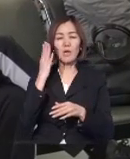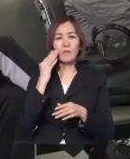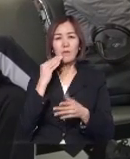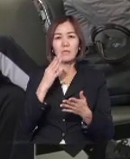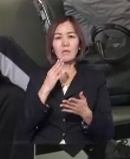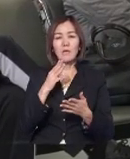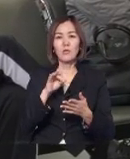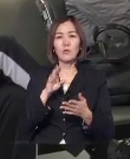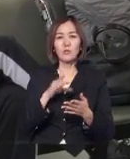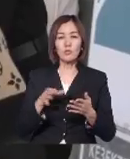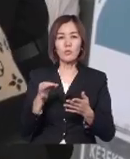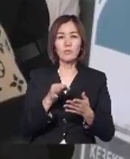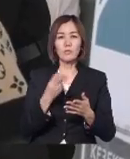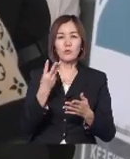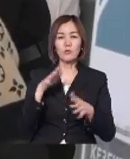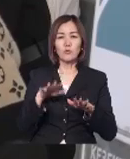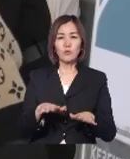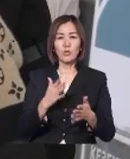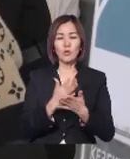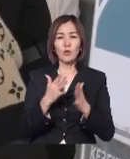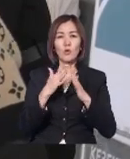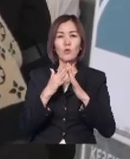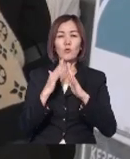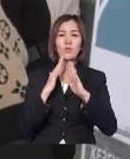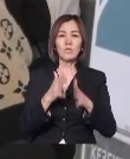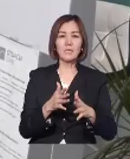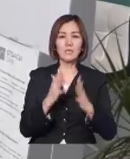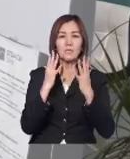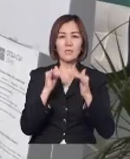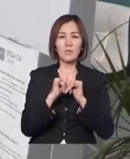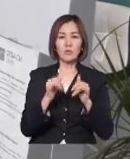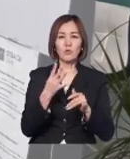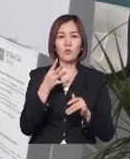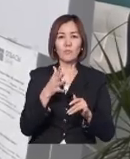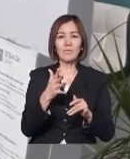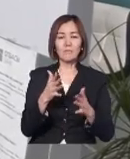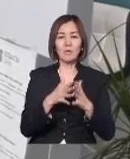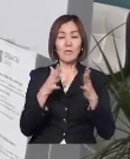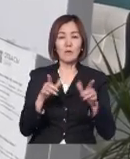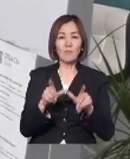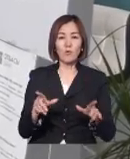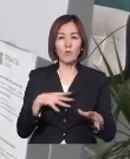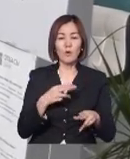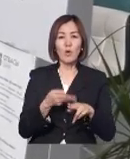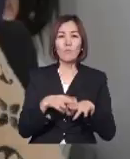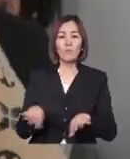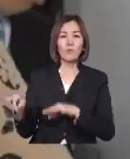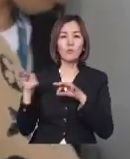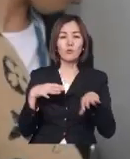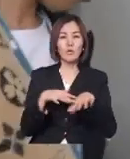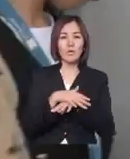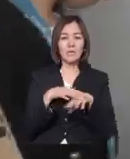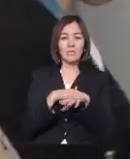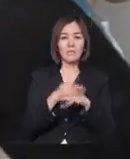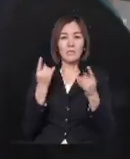кейін үшінші орында тұр. Сонысына қарай үй кезегінде тұрғандар көлемі жыл санап 4-5 мың адамға өсіп жатыр. Бұл көші-қон